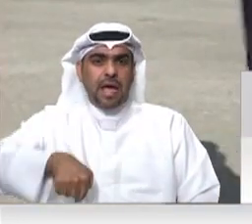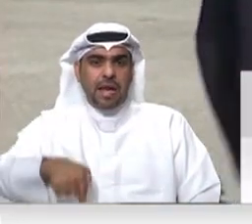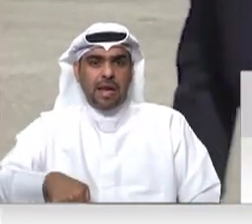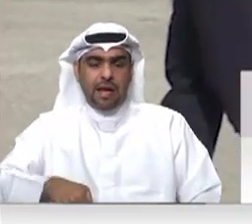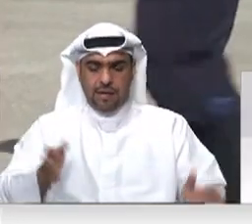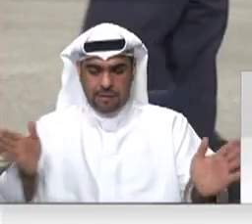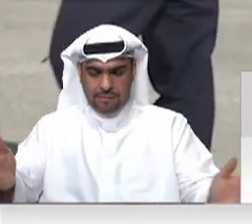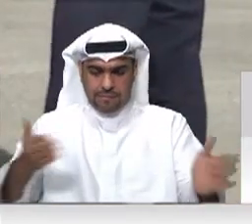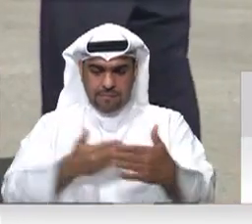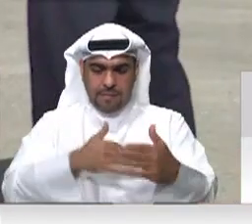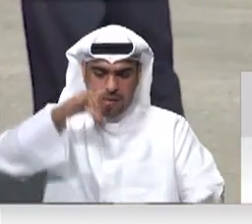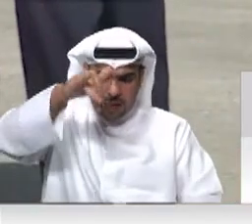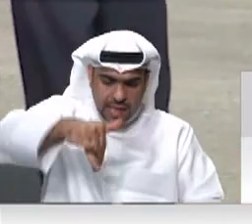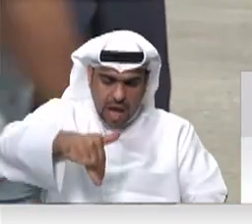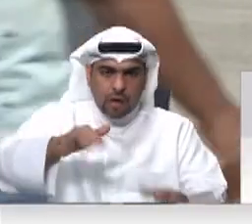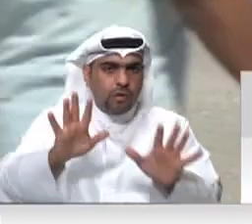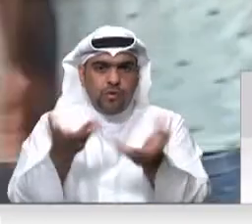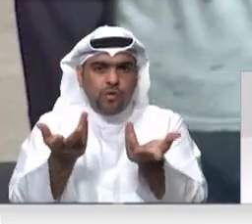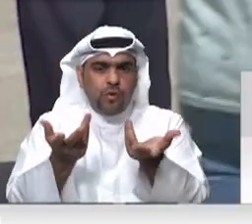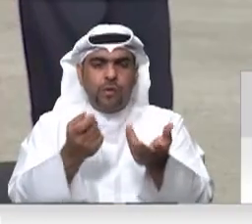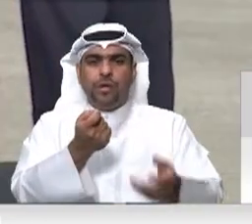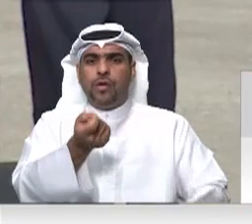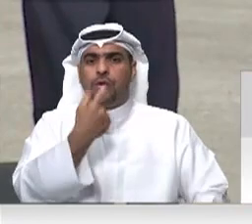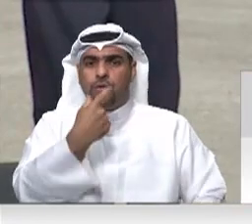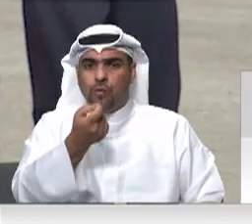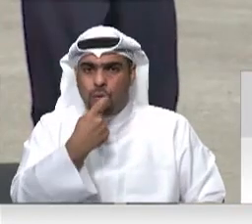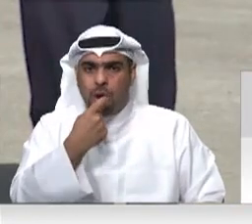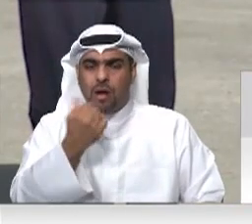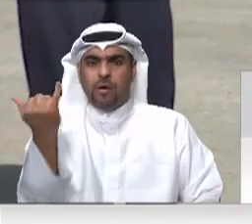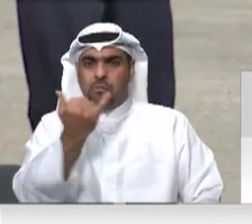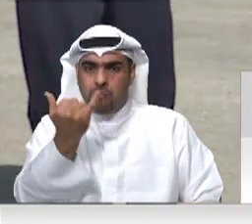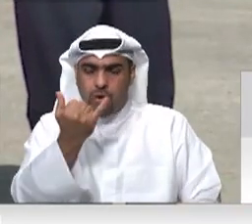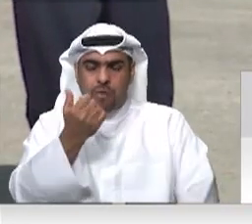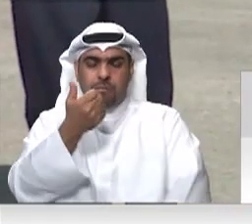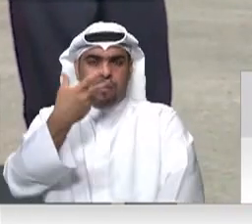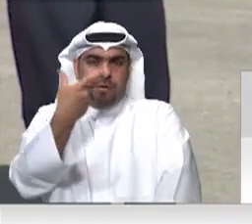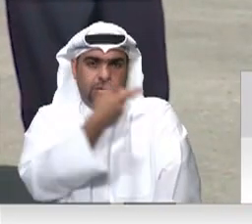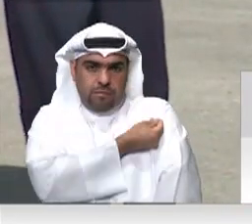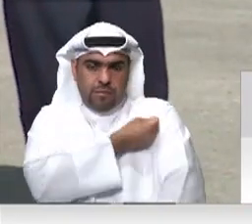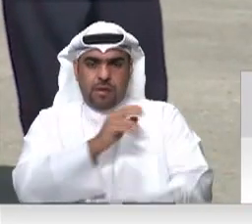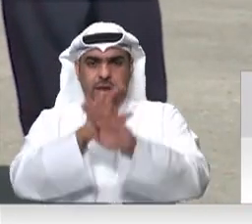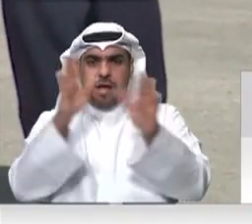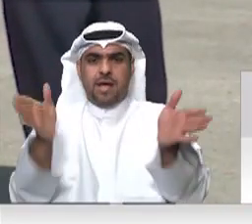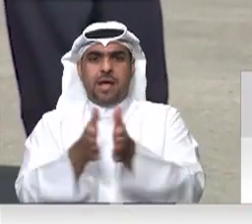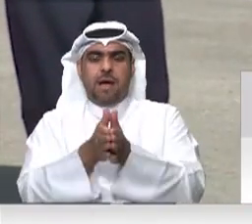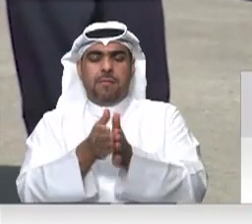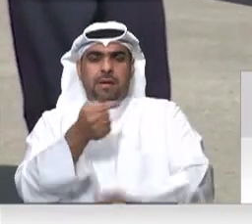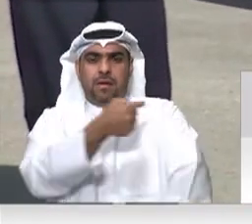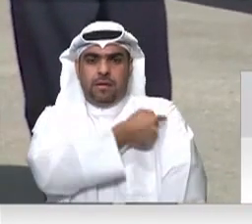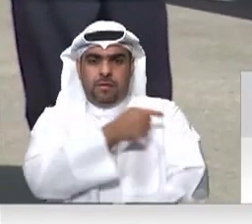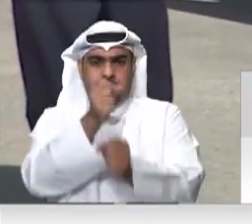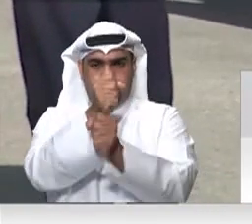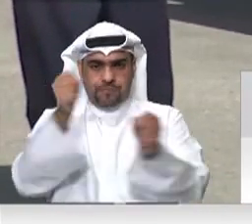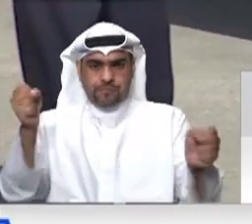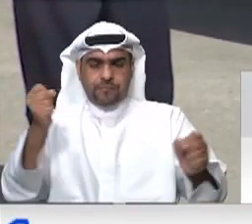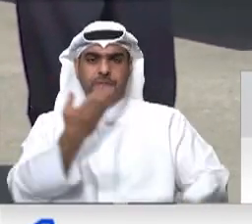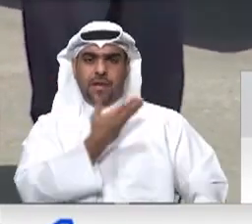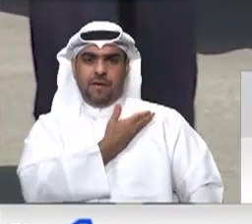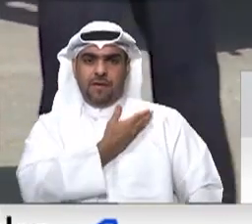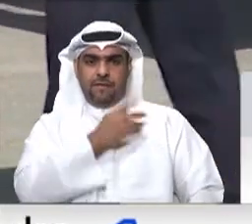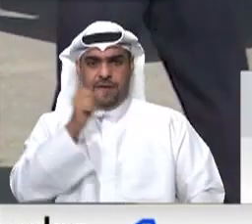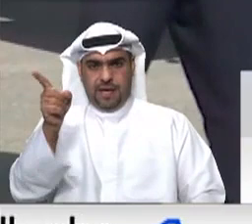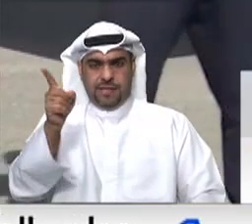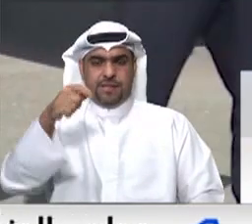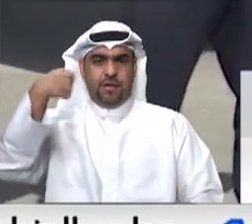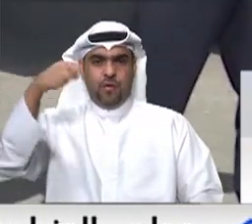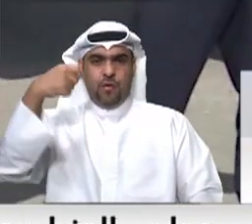والمستحضرات والأدوية العاجلة التي تحتاجها المستشفيات داخل قطاع غزة بعد تقدير الاحتياج من قبل وزارة